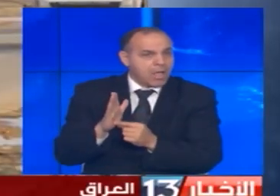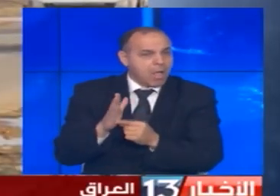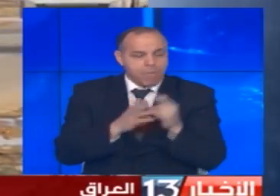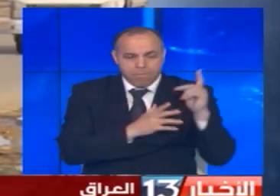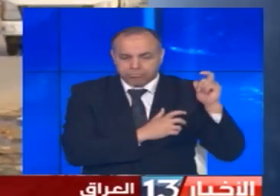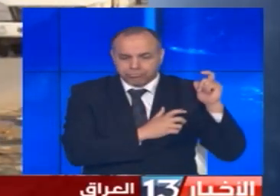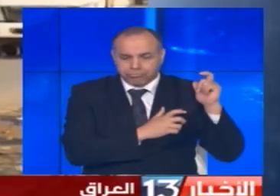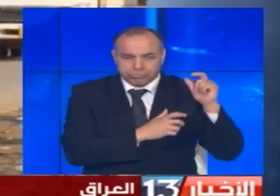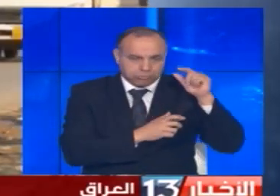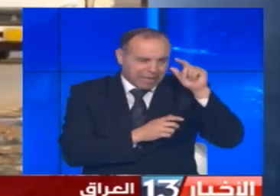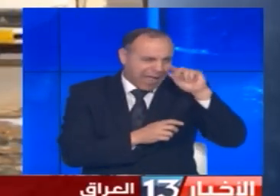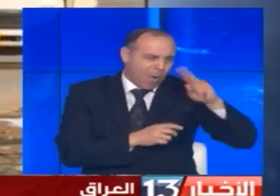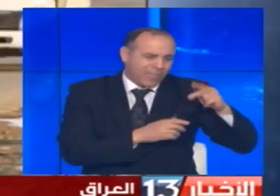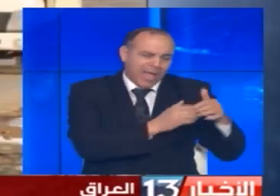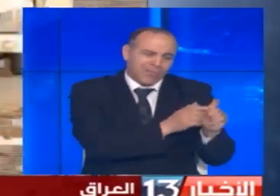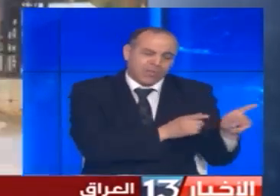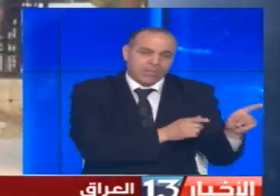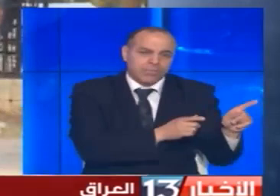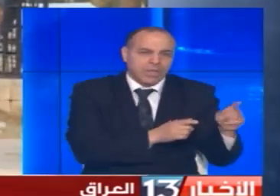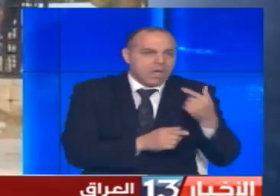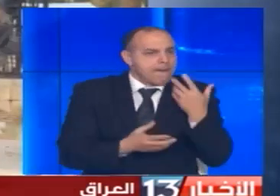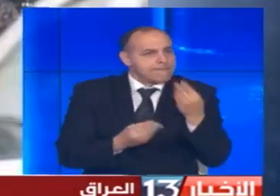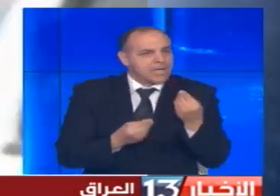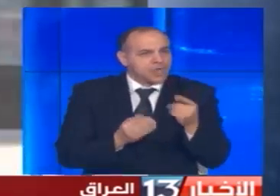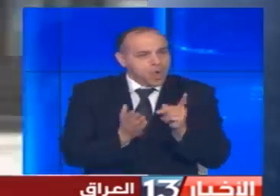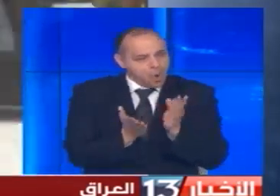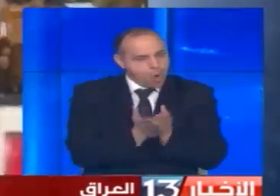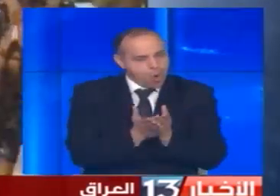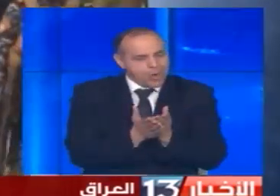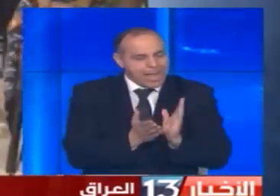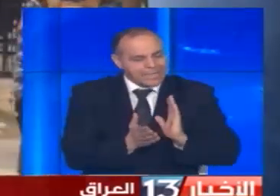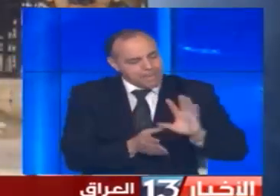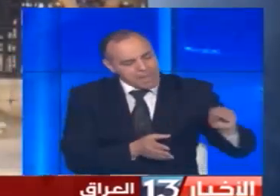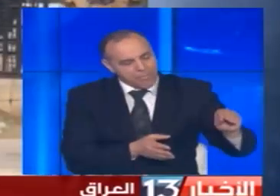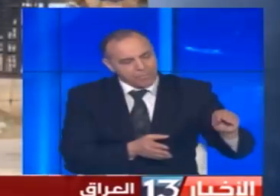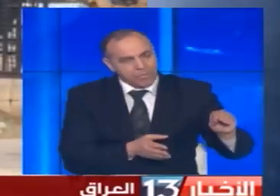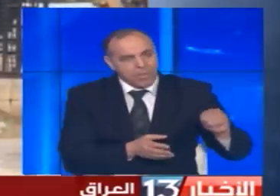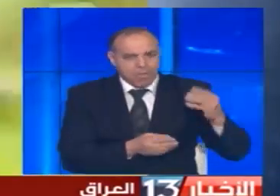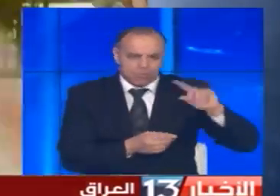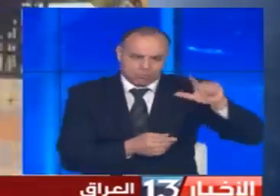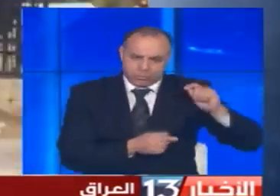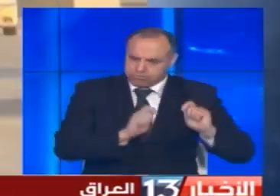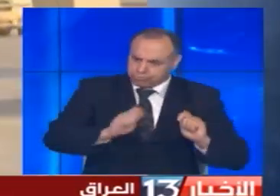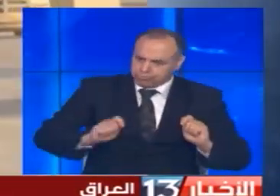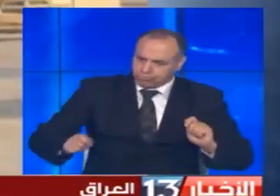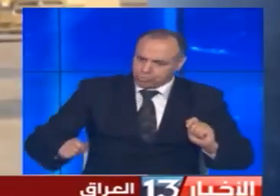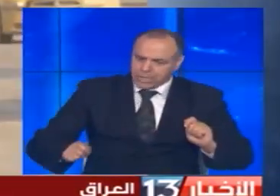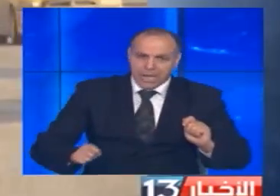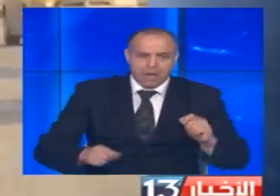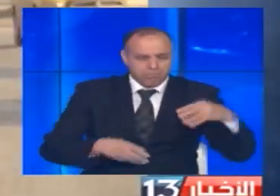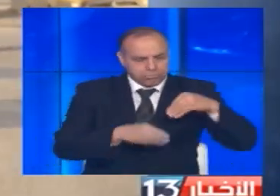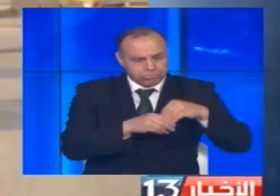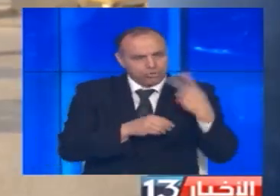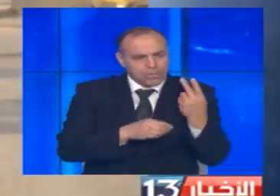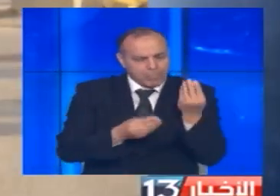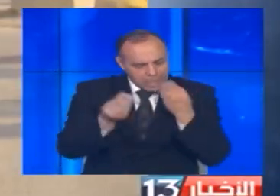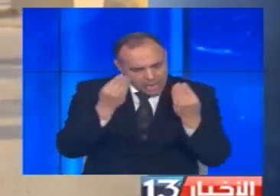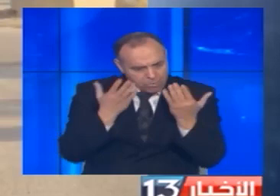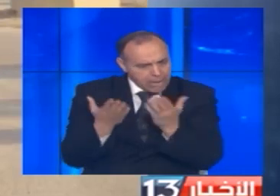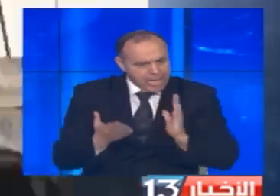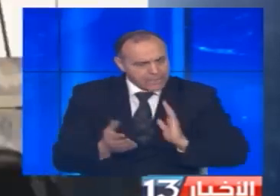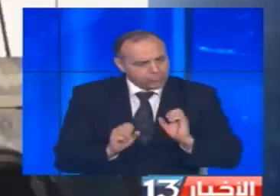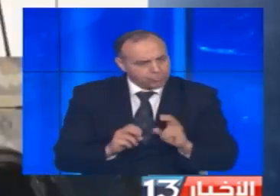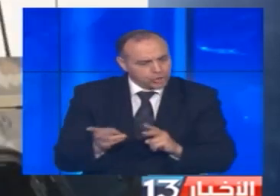مقاتلو قوات الحشد الشعبي على الكثير من حقوق أفراد الجيش من رواتب وإمكانية الالتحاق بالكلية والمعاهد